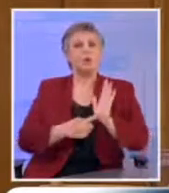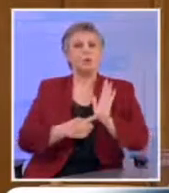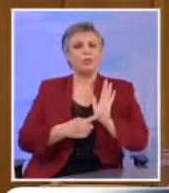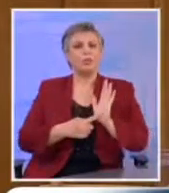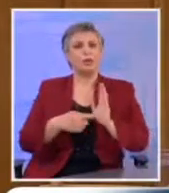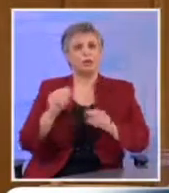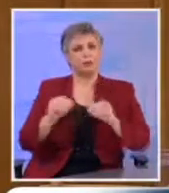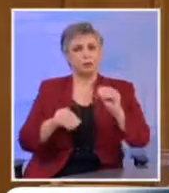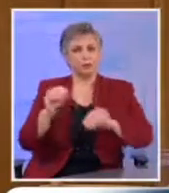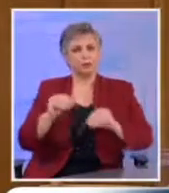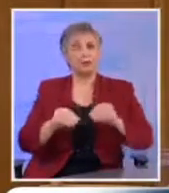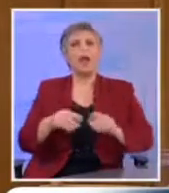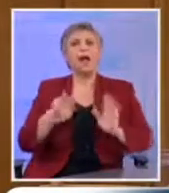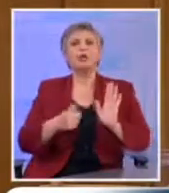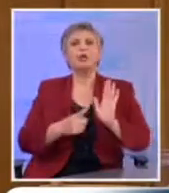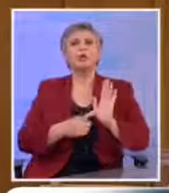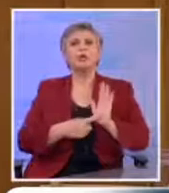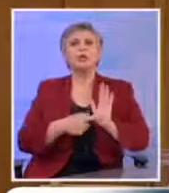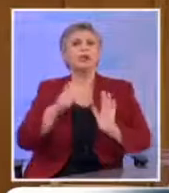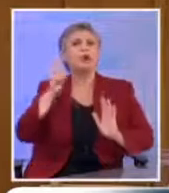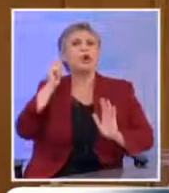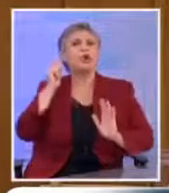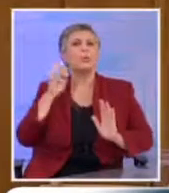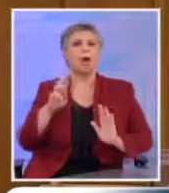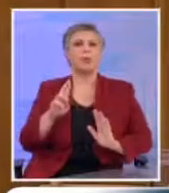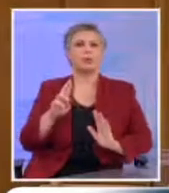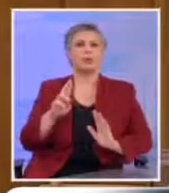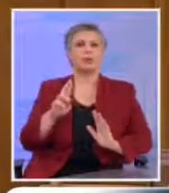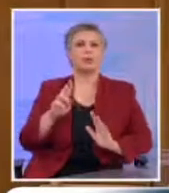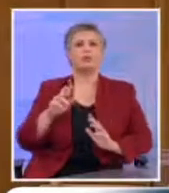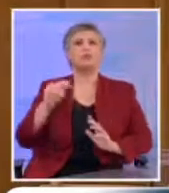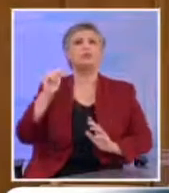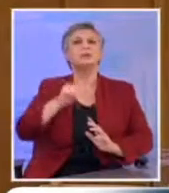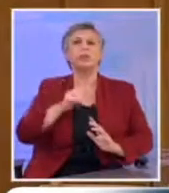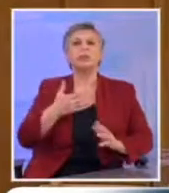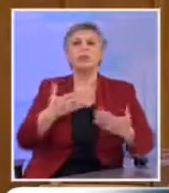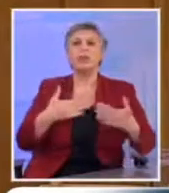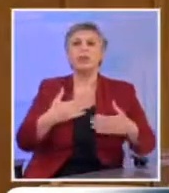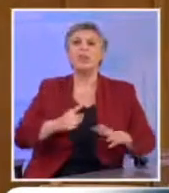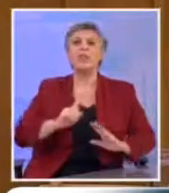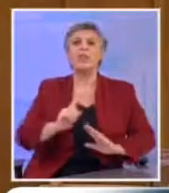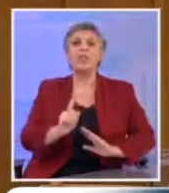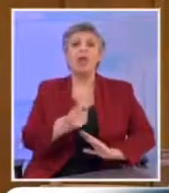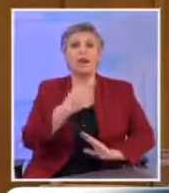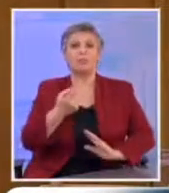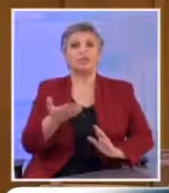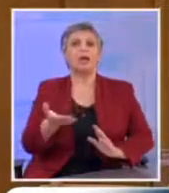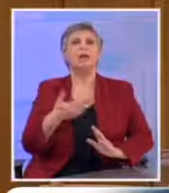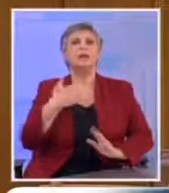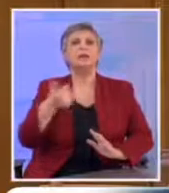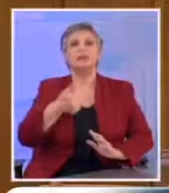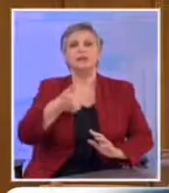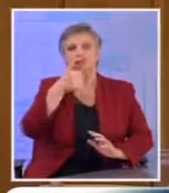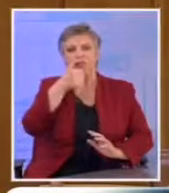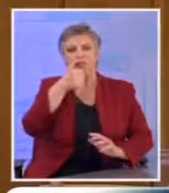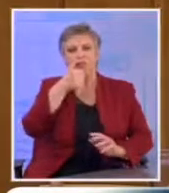του λεγόμενου νόμου Ρουπακιώτη, που προάγει τη θεραπεία, προκρίνει τη θεραπεία και την απεξάρτηση των